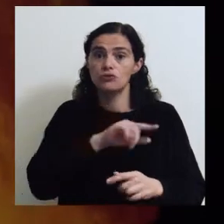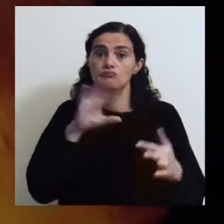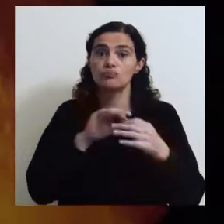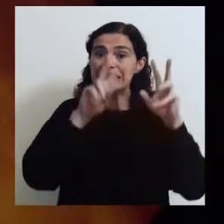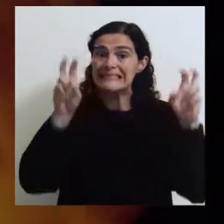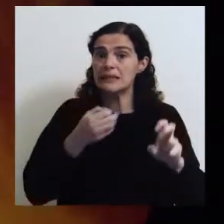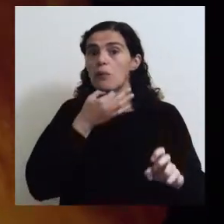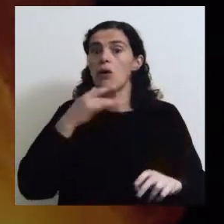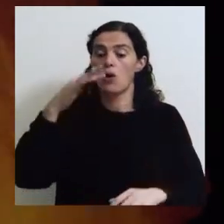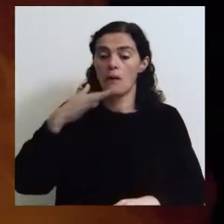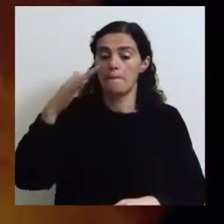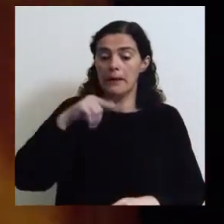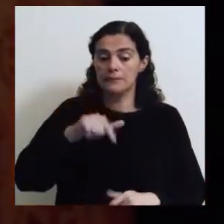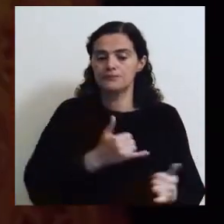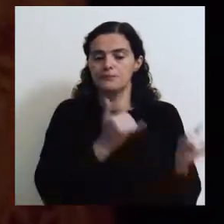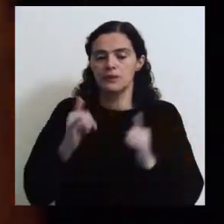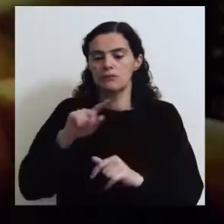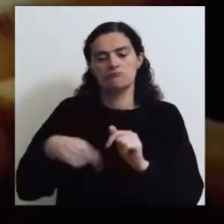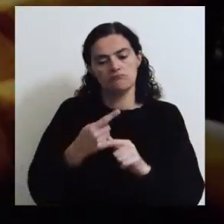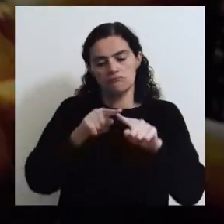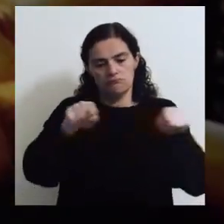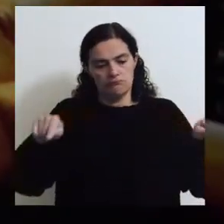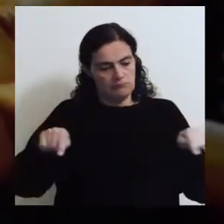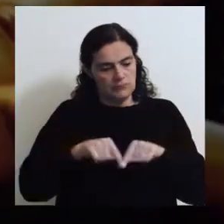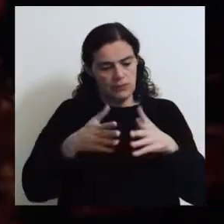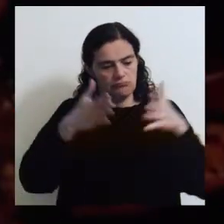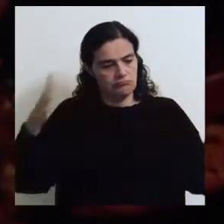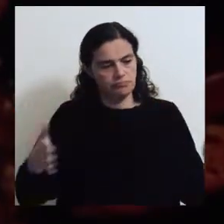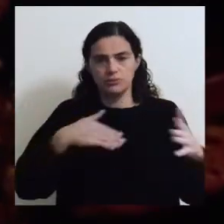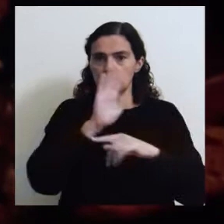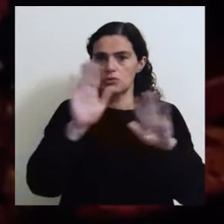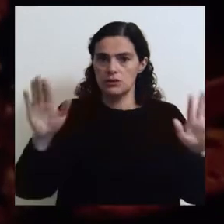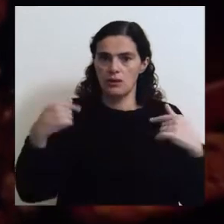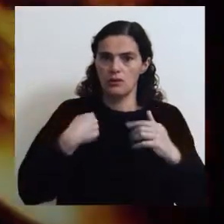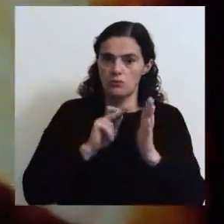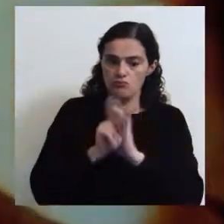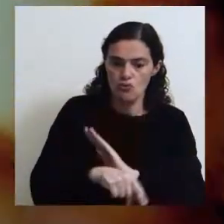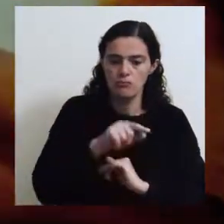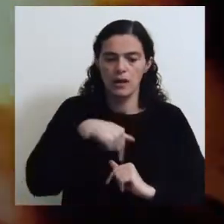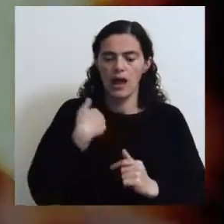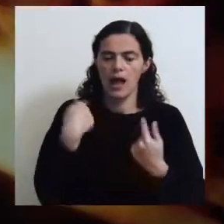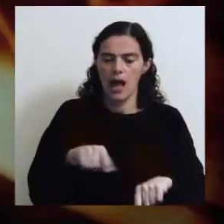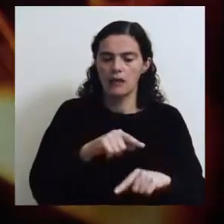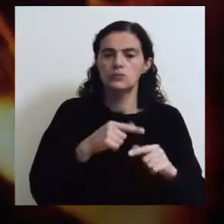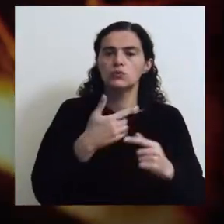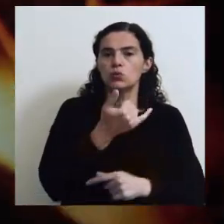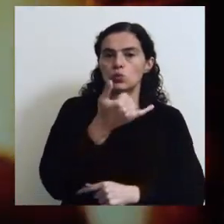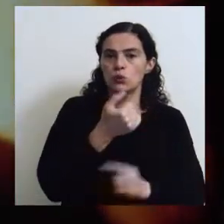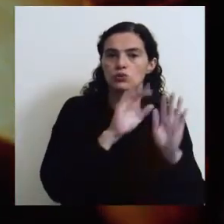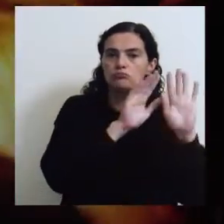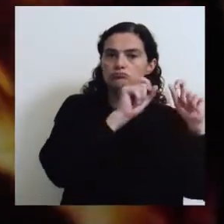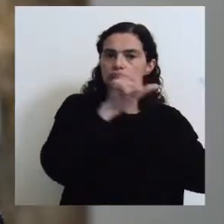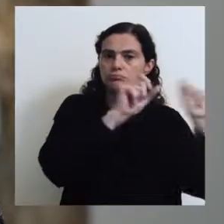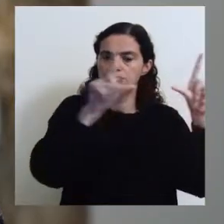le thème de l'opéra. Ensuite, nous entrons dans la grande salle d'exposition qui réunit une